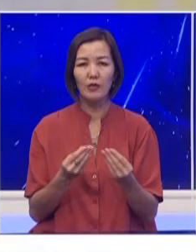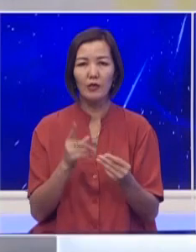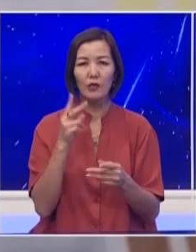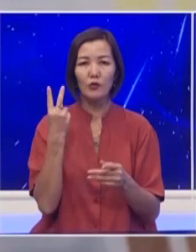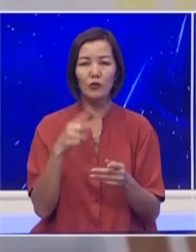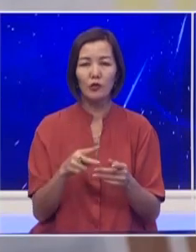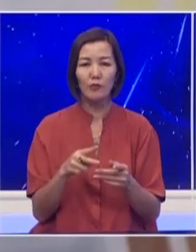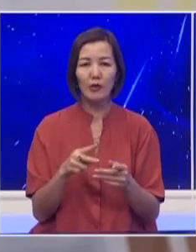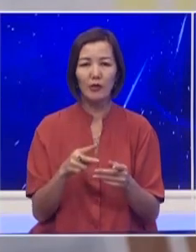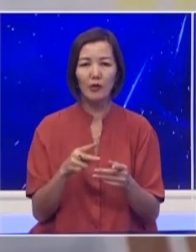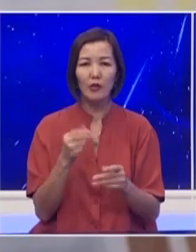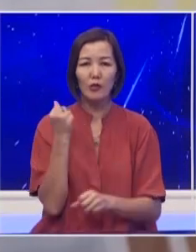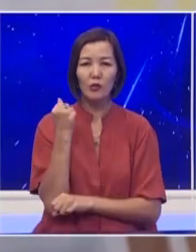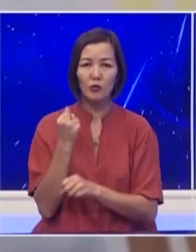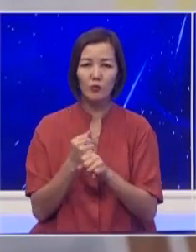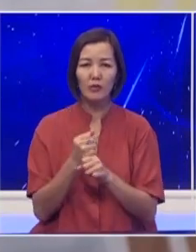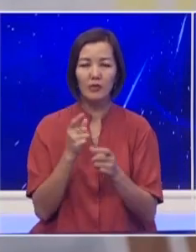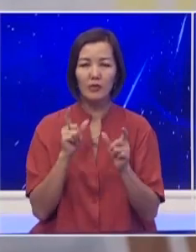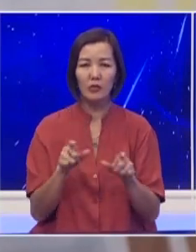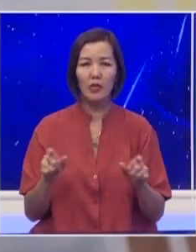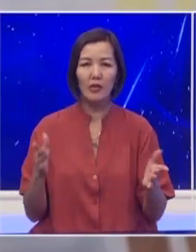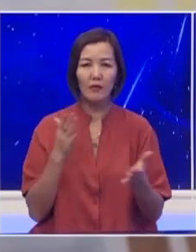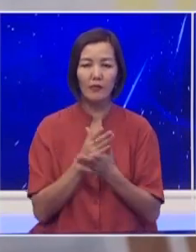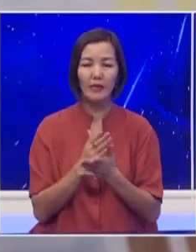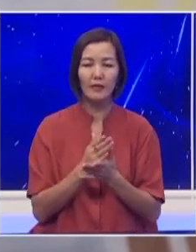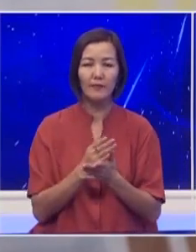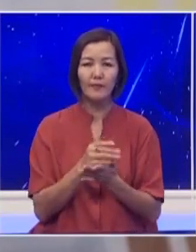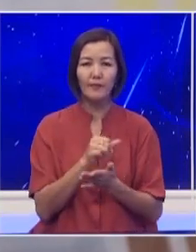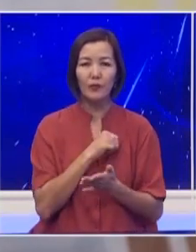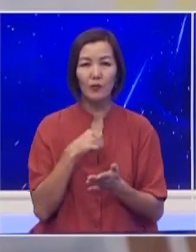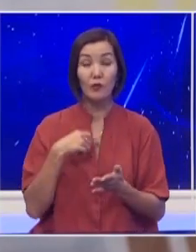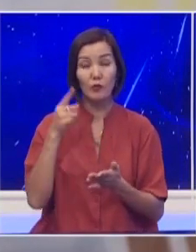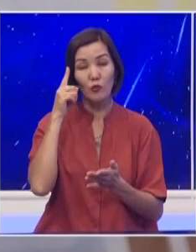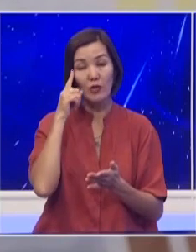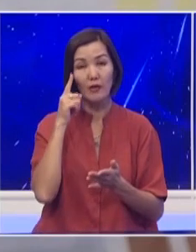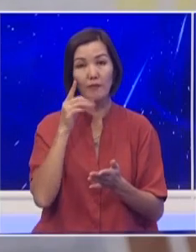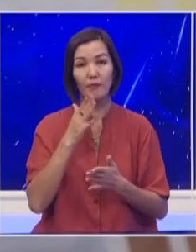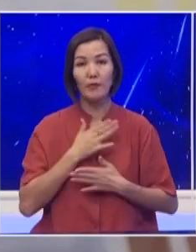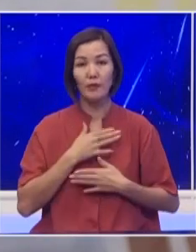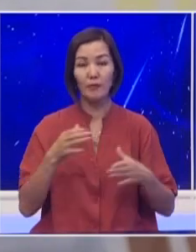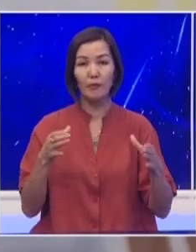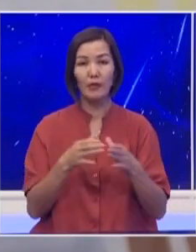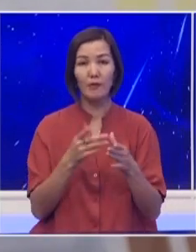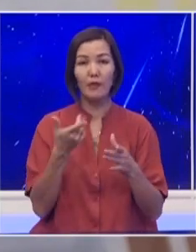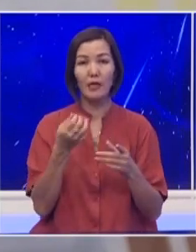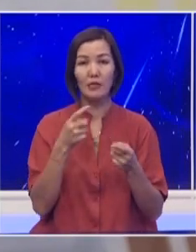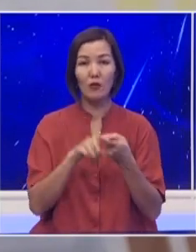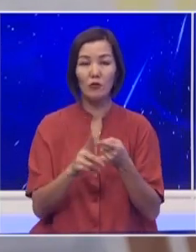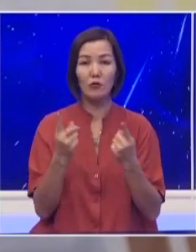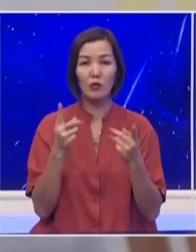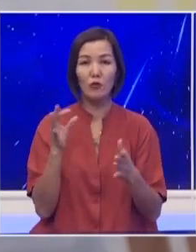120-дан астам жұмыс істеп отыр халық. Сондықтан мен ойлаймын, өзінде осы мекеменің біздің қалаға қосып отқан үлесі